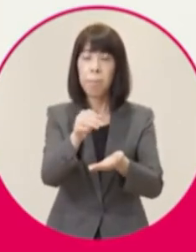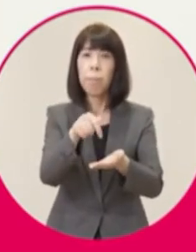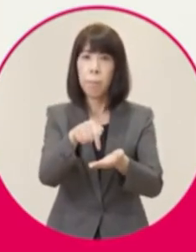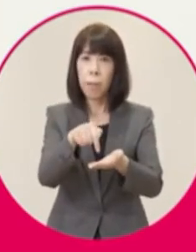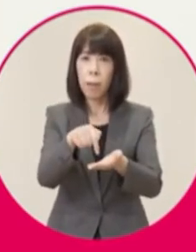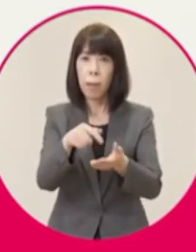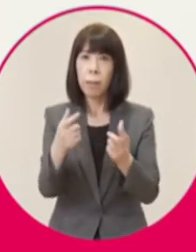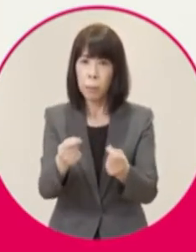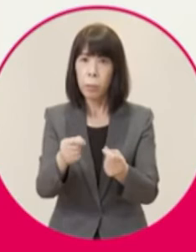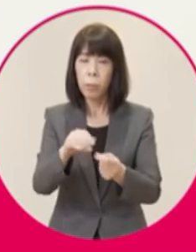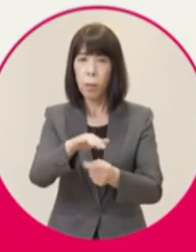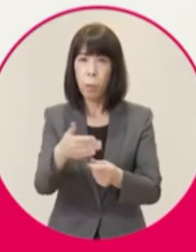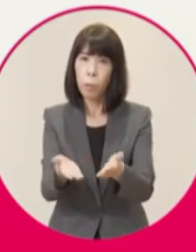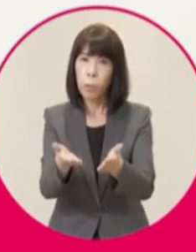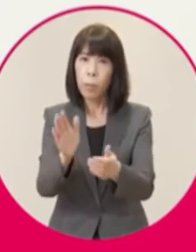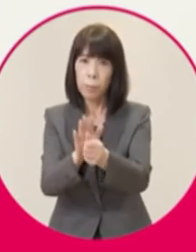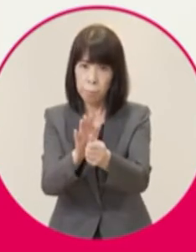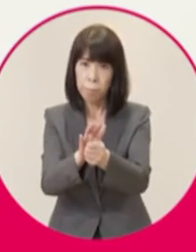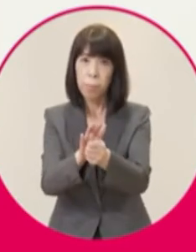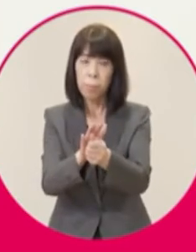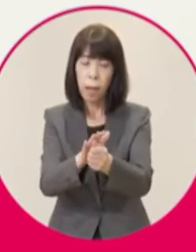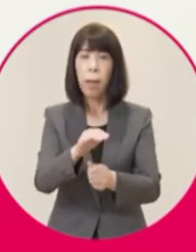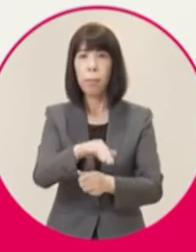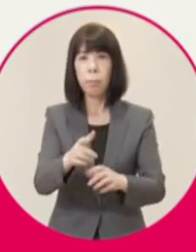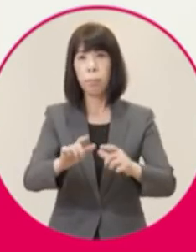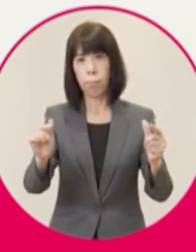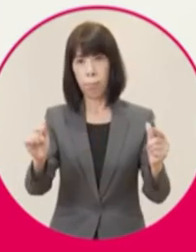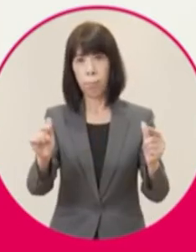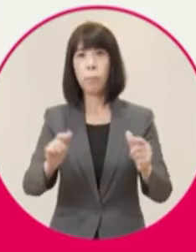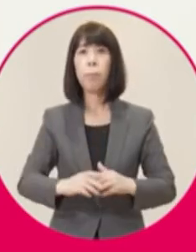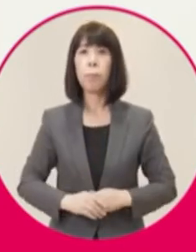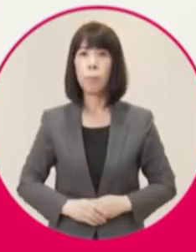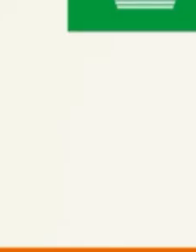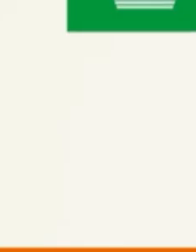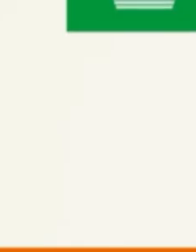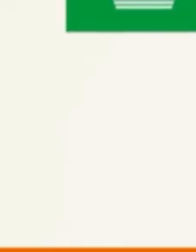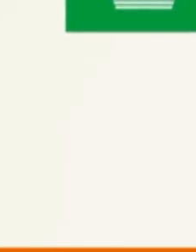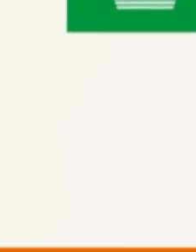底した子育て支援こそ最大の少子化対策です。